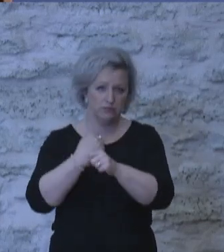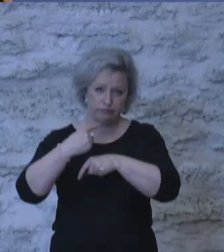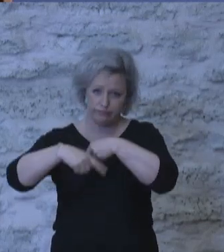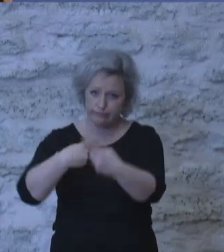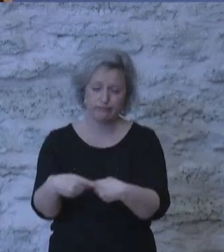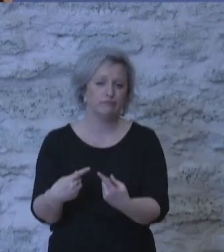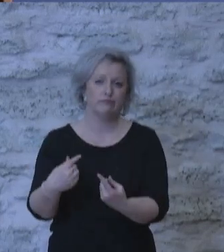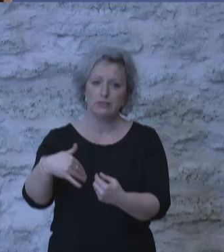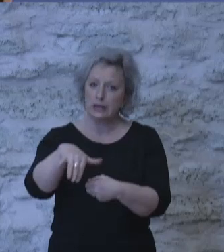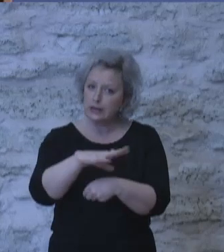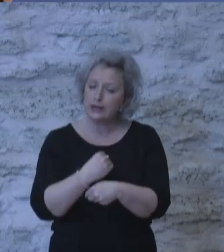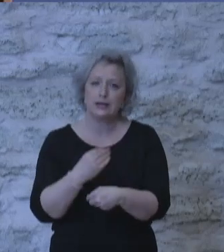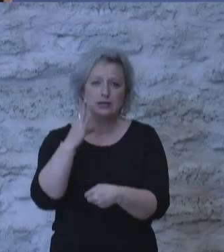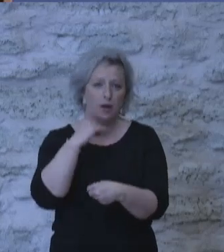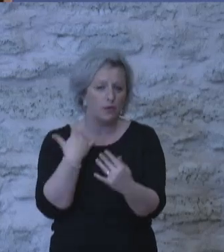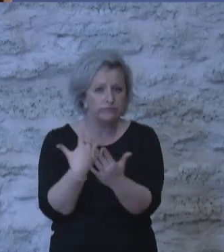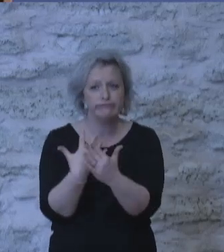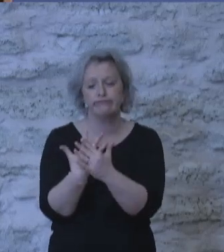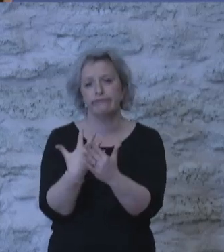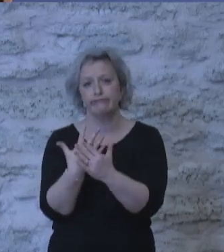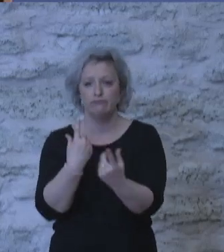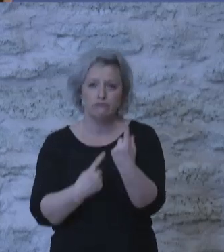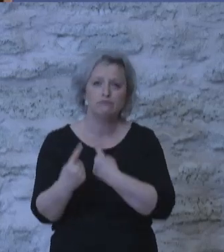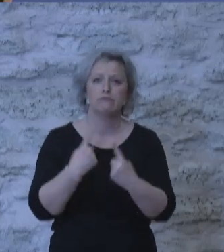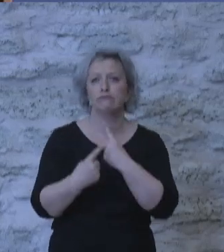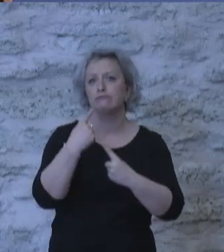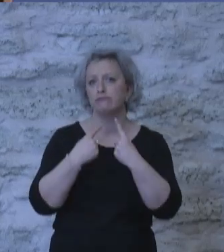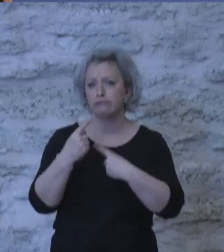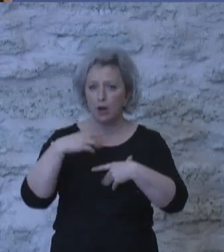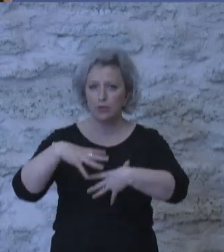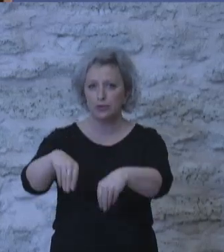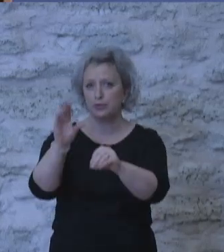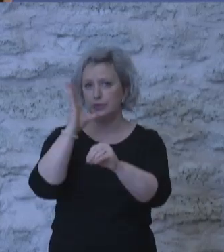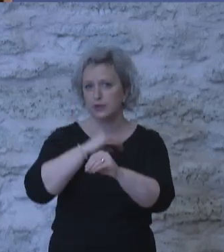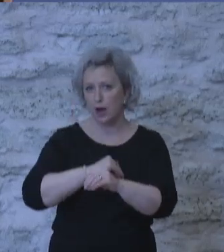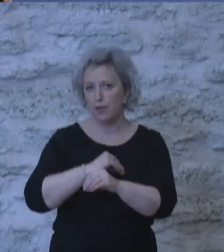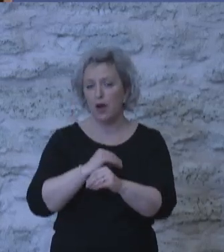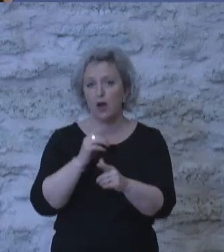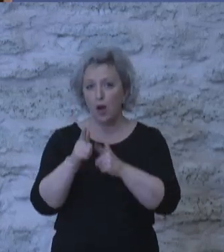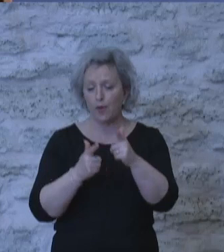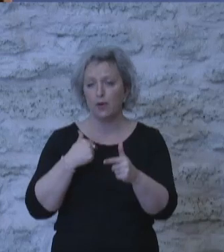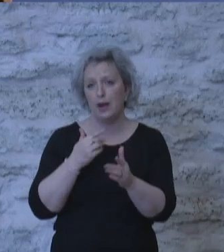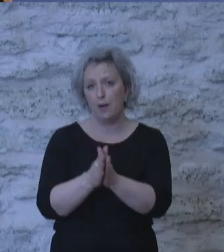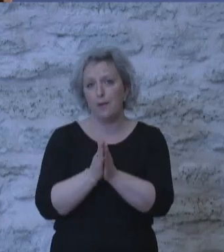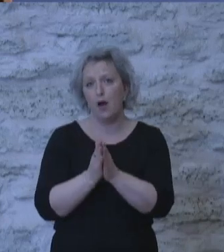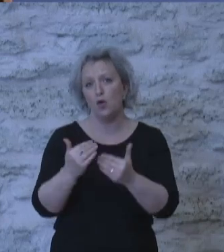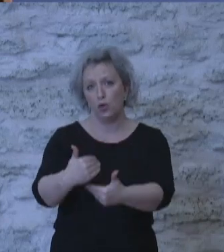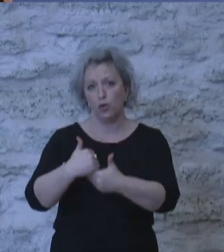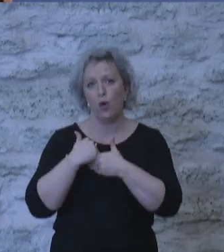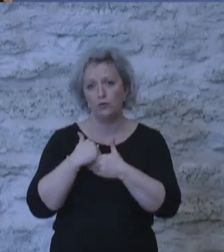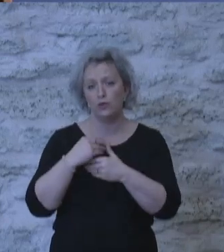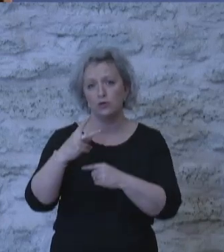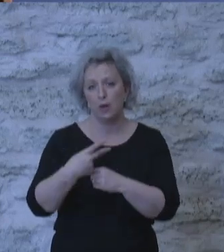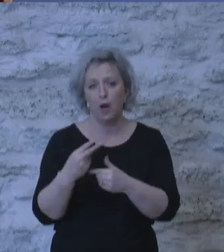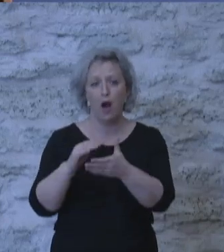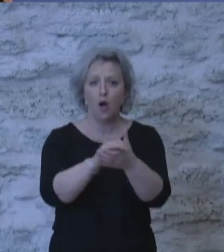konstruktiivses, ütleme, pormis. Ja ka loomulikult ka mina palun toetust, ka mida ainult